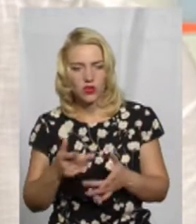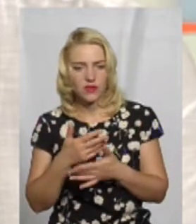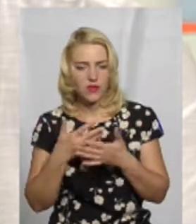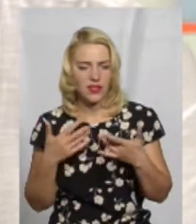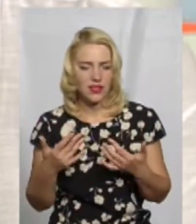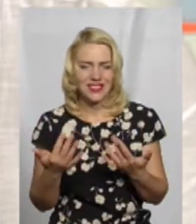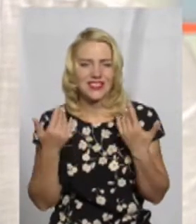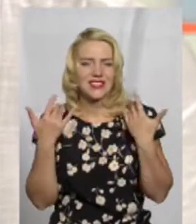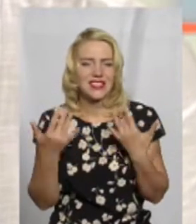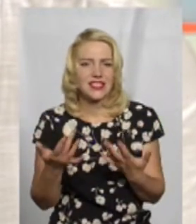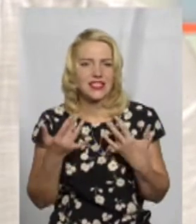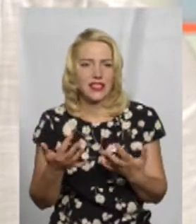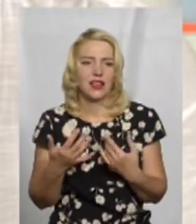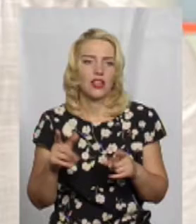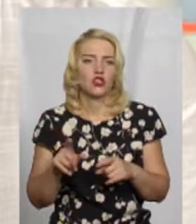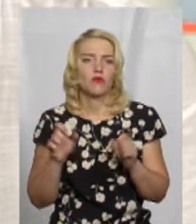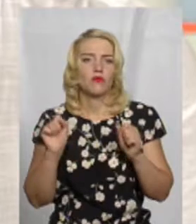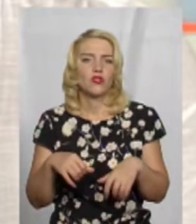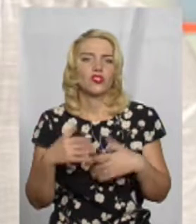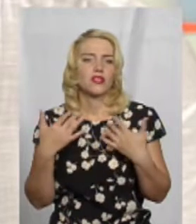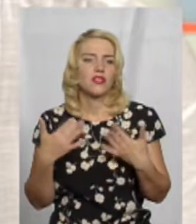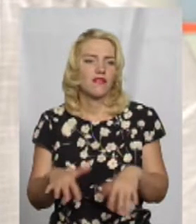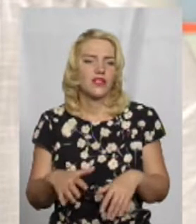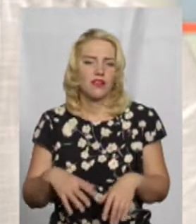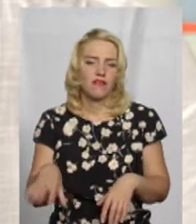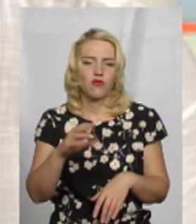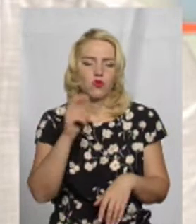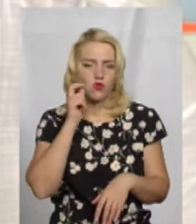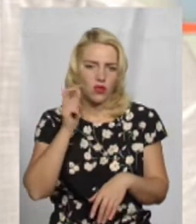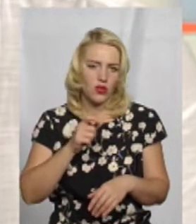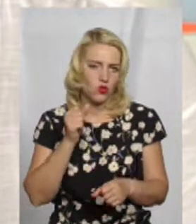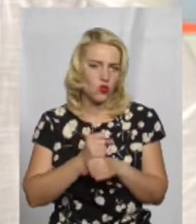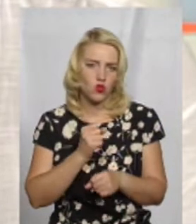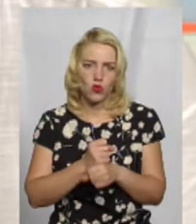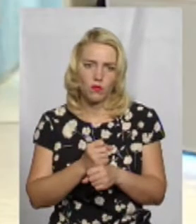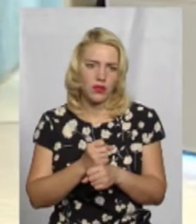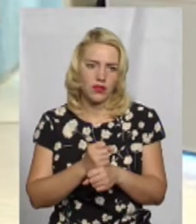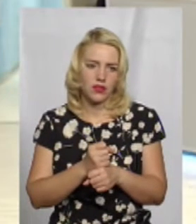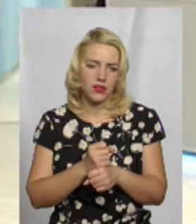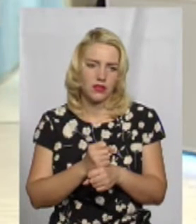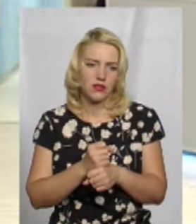Їх стільки, що можна вже цю Україну зробити